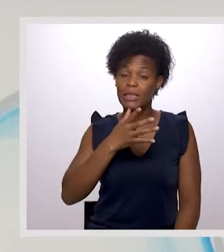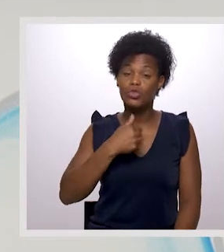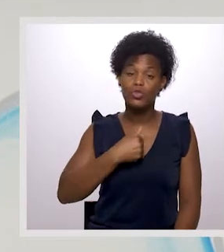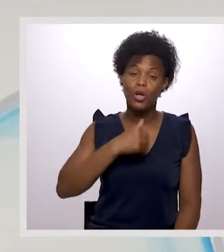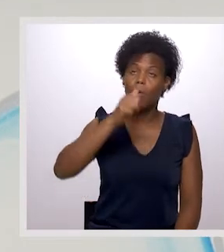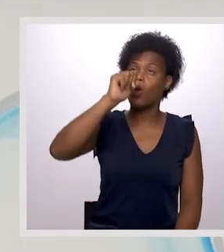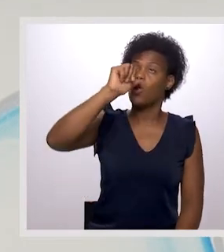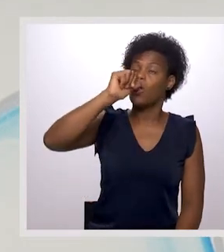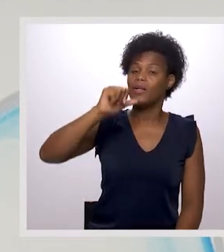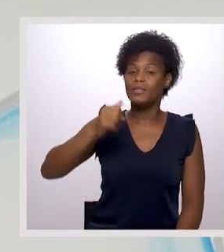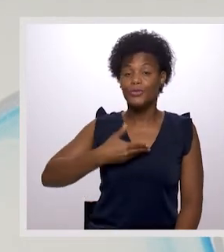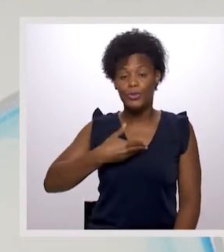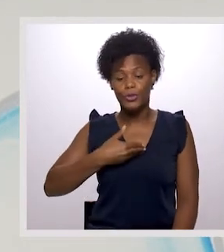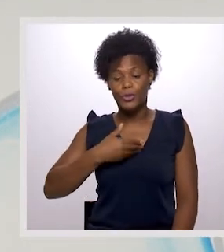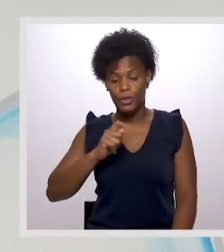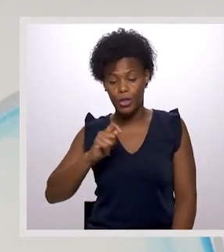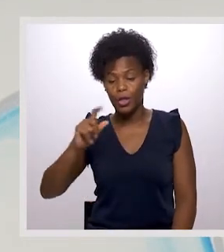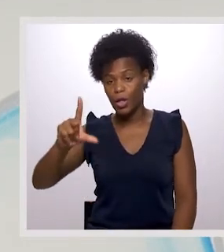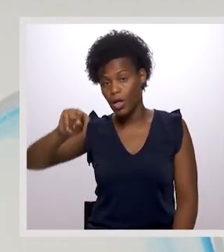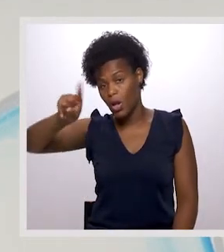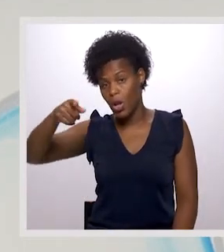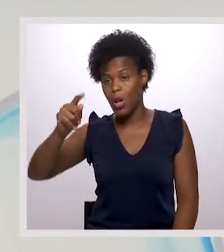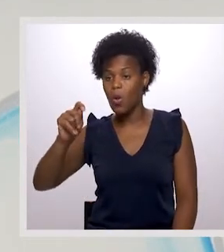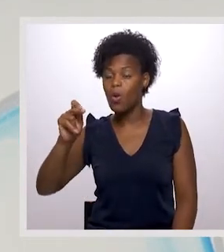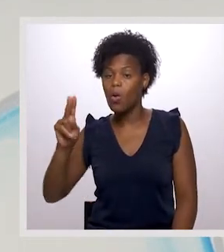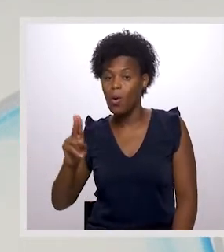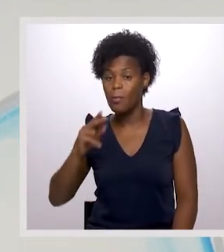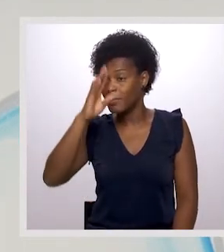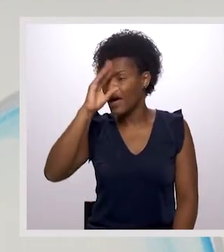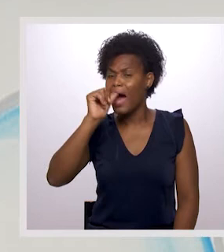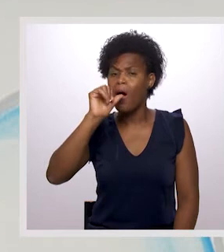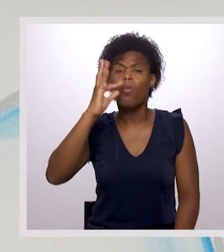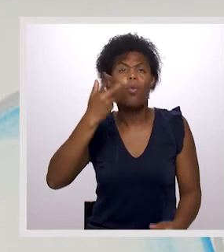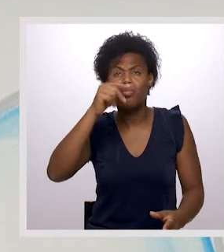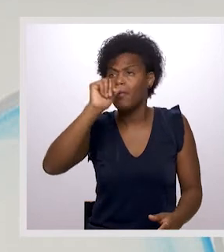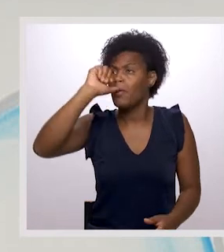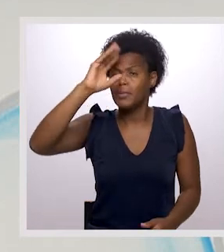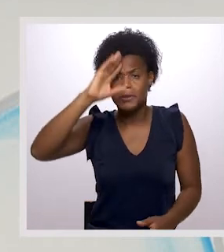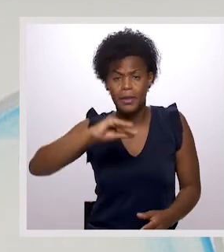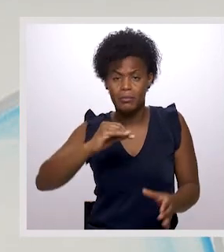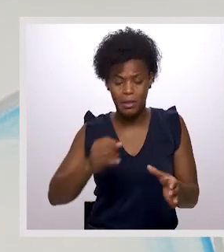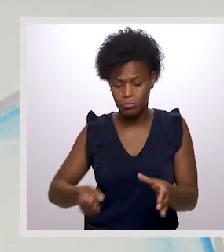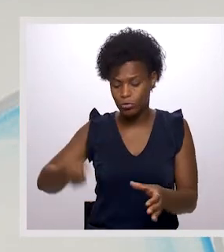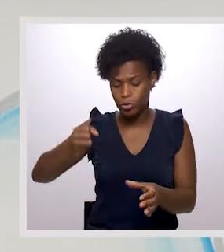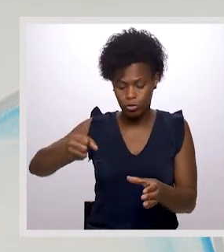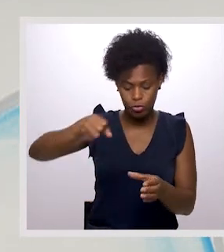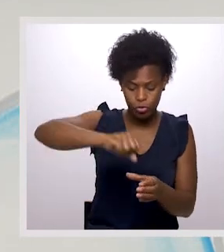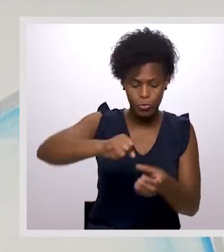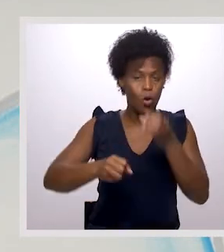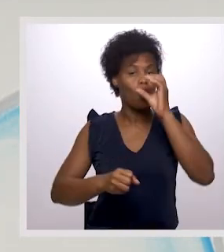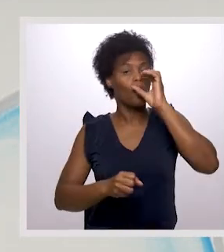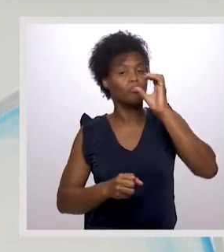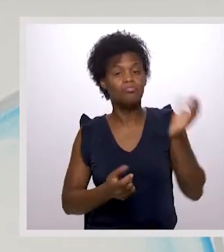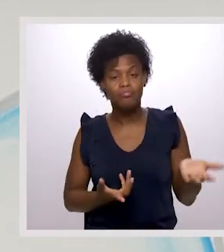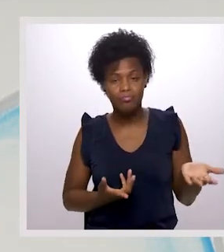não sei exatamente quanta água eu bebi. Peguei um pouquinho de um jarro ou de uma garrafa et je bois.